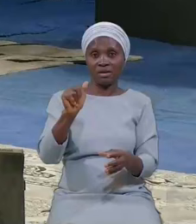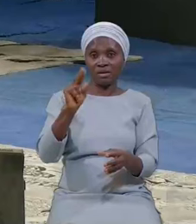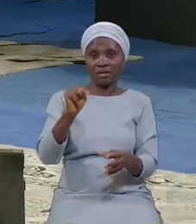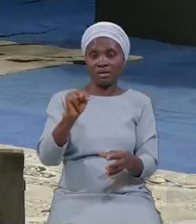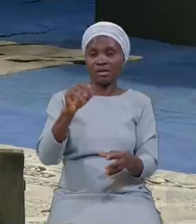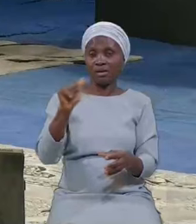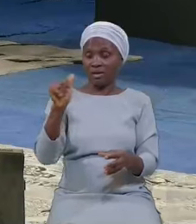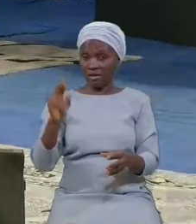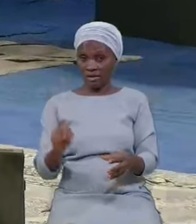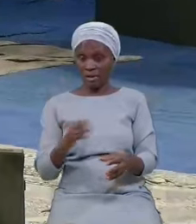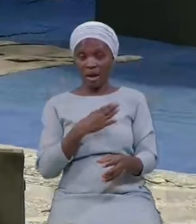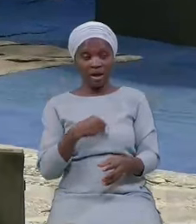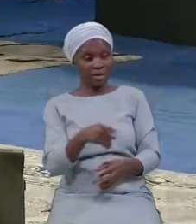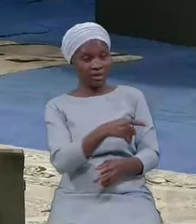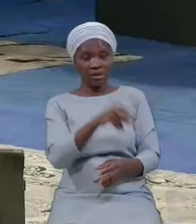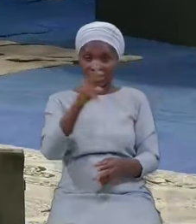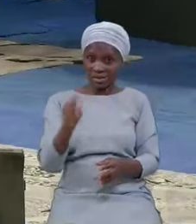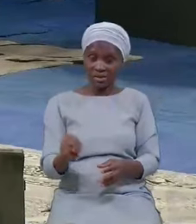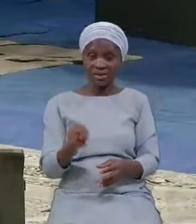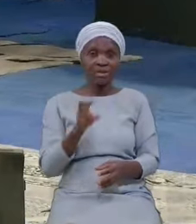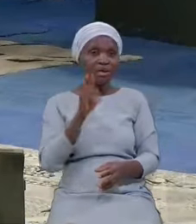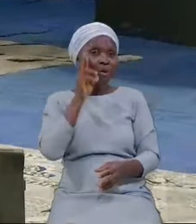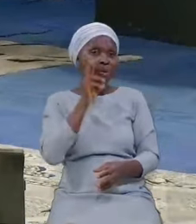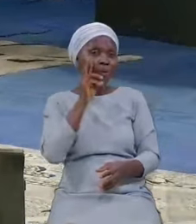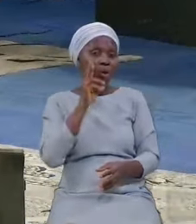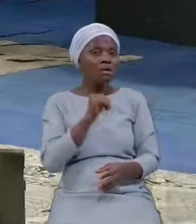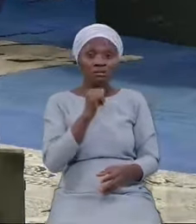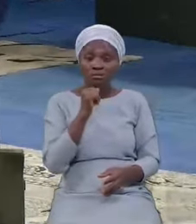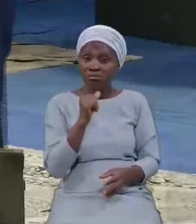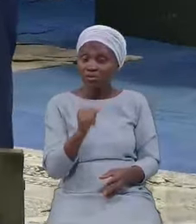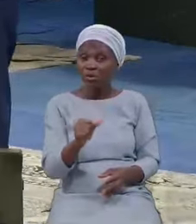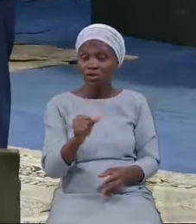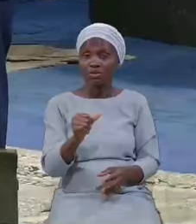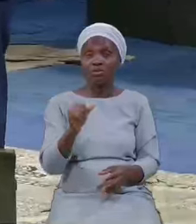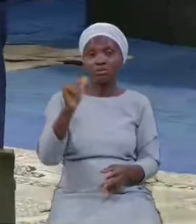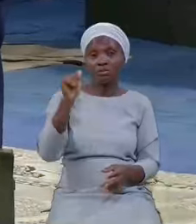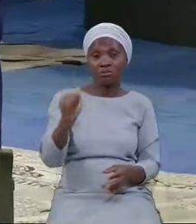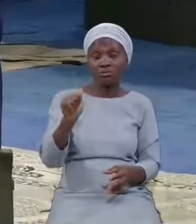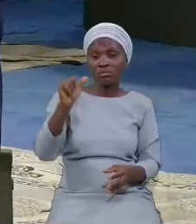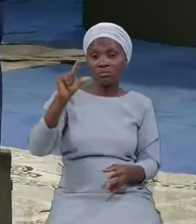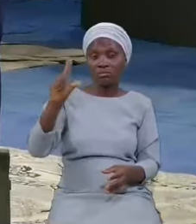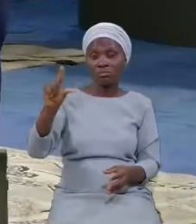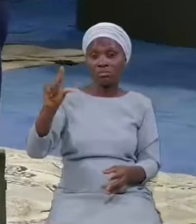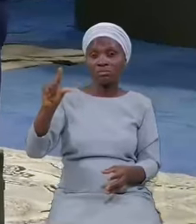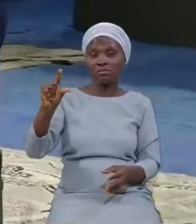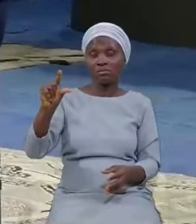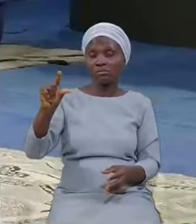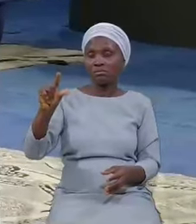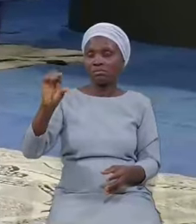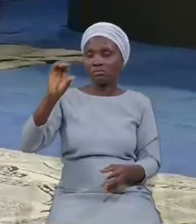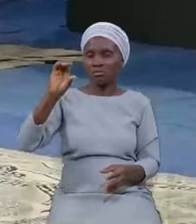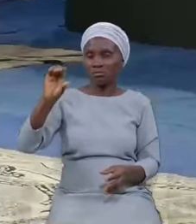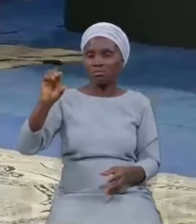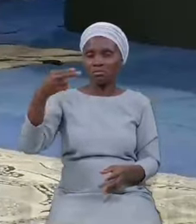pas l'alcool. Ils avaient besoin de vin, ils avaient besoin de quelque chose plus que l'eau, pour qu'ils puissent